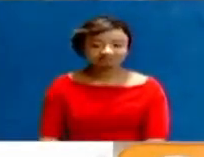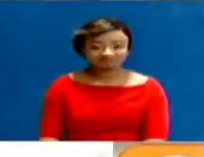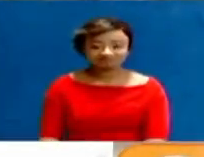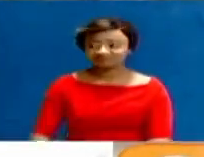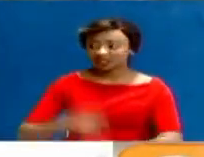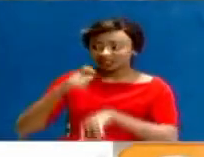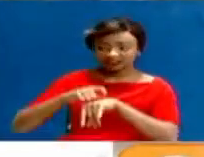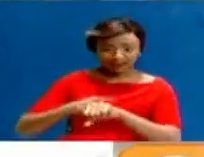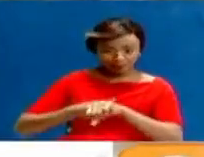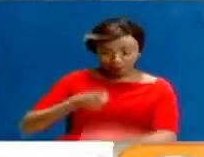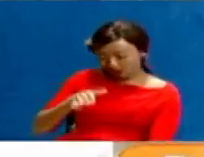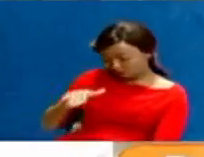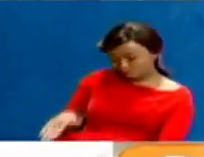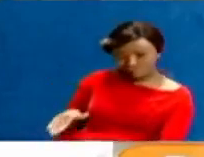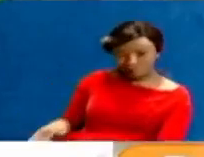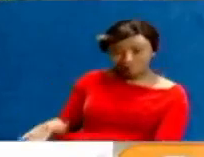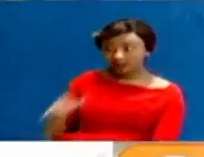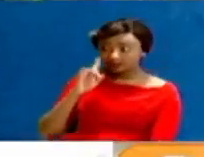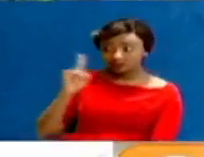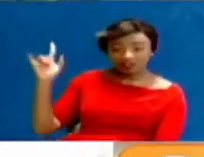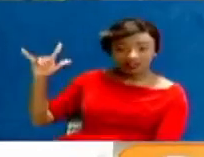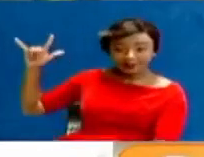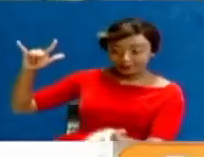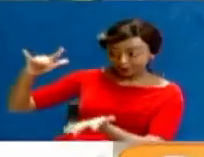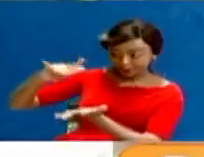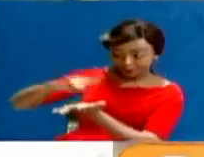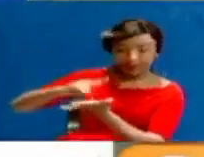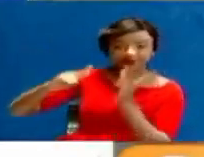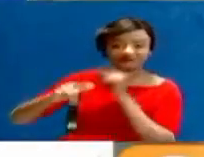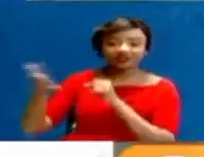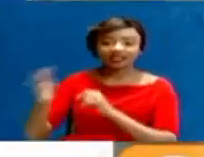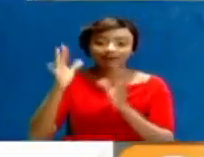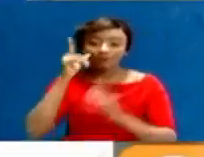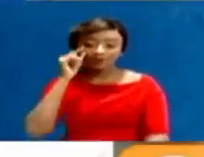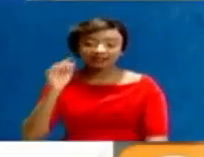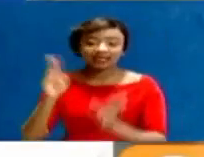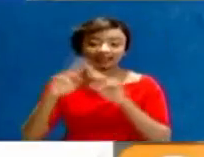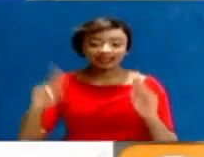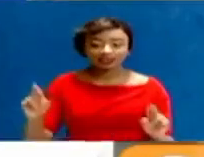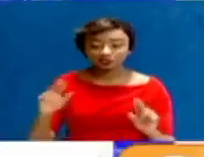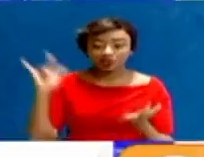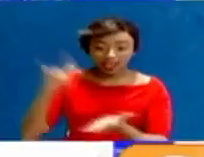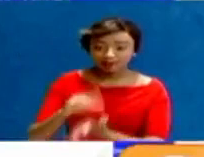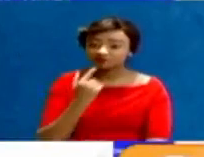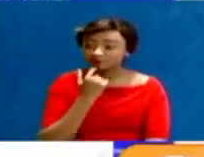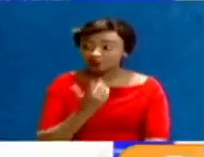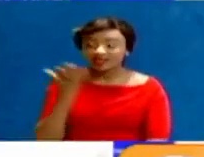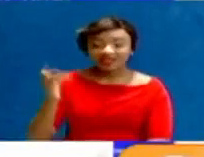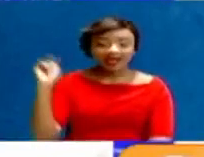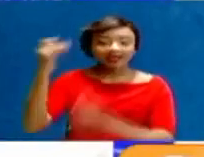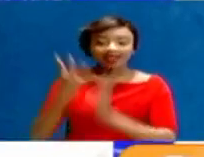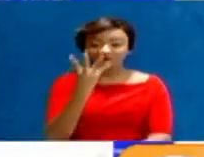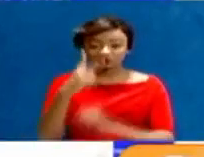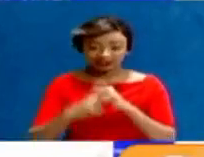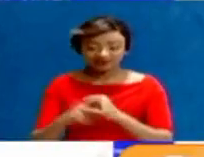Mwendo wa saa 7 usiku wa kuamkia leo, ndege ya Skyward Express ilitua katika uwanja wa kimataifa wa Moi mjini Mombasa. Waliokuwa ndani ni Wakenya